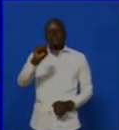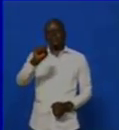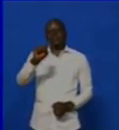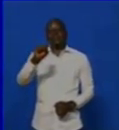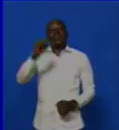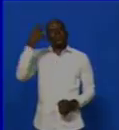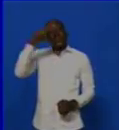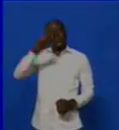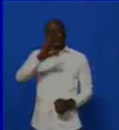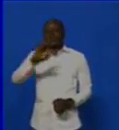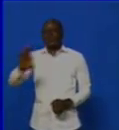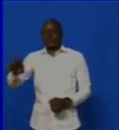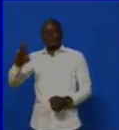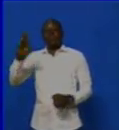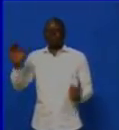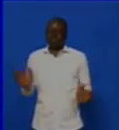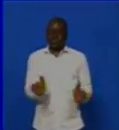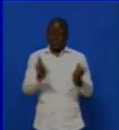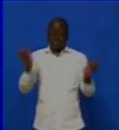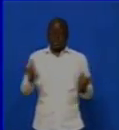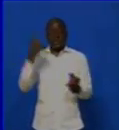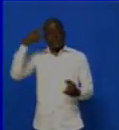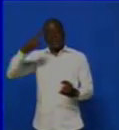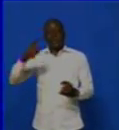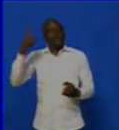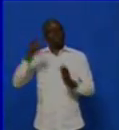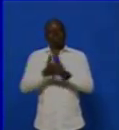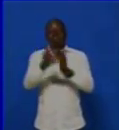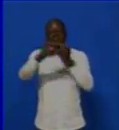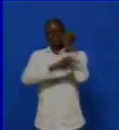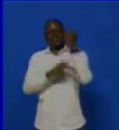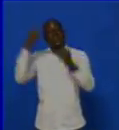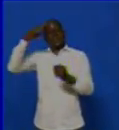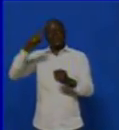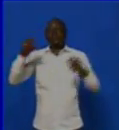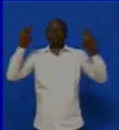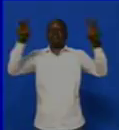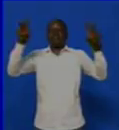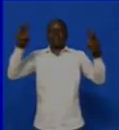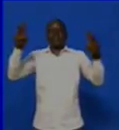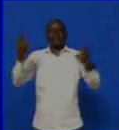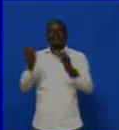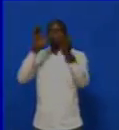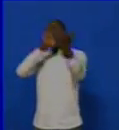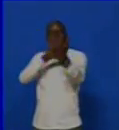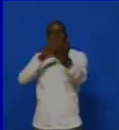leur détermination, leur patriotisme et leur héroïsme face aux forces du mal.